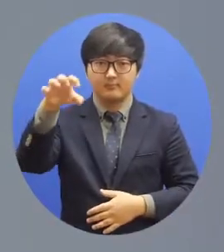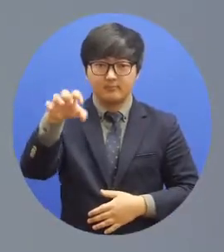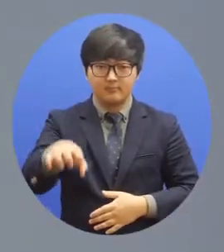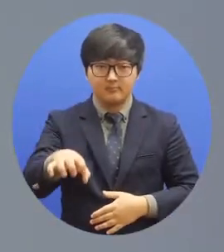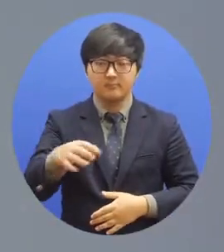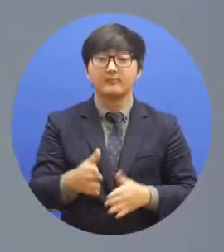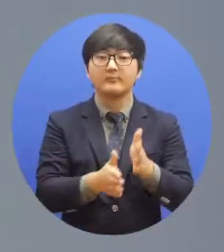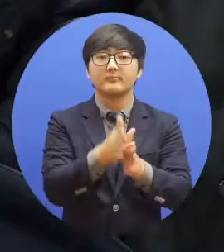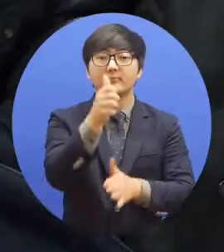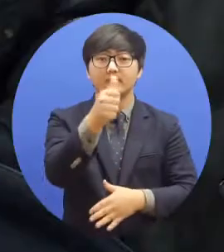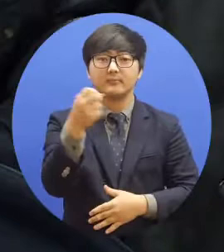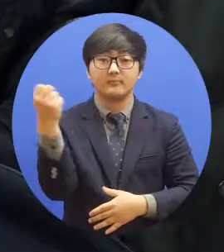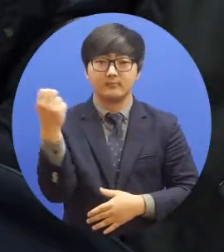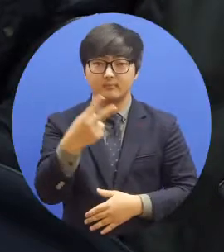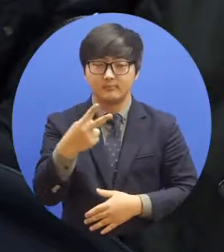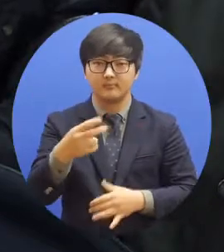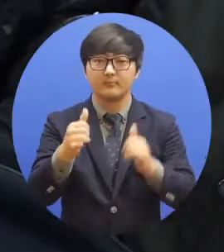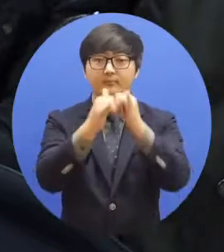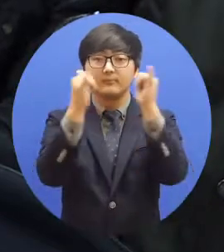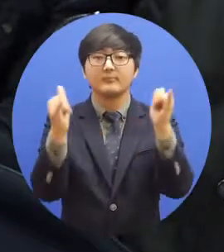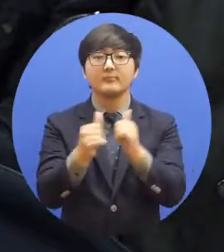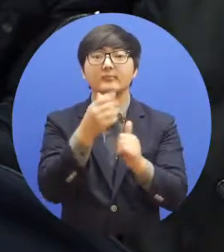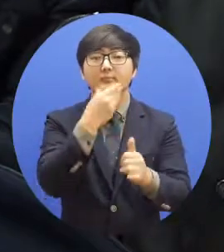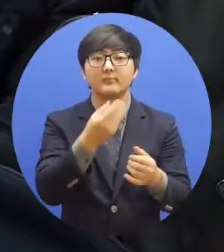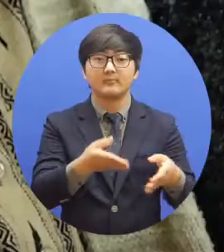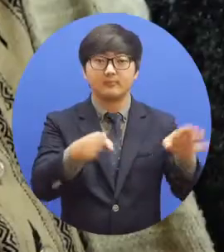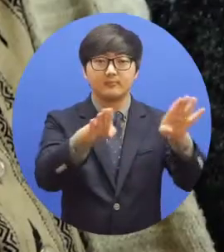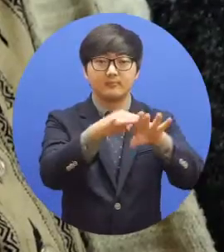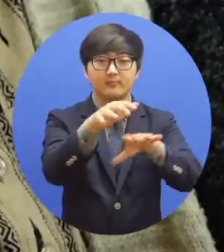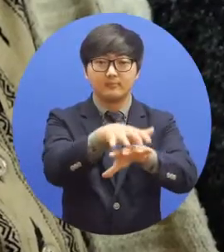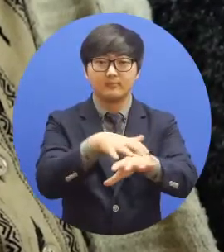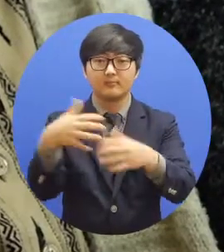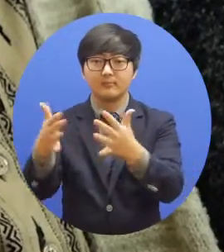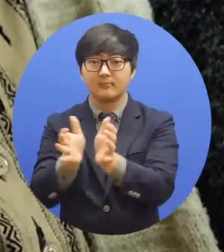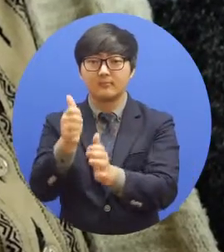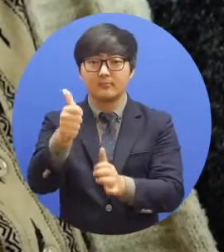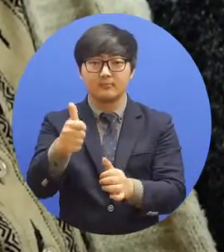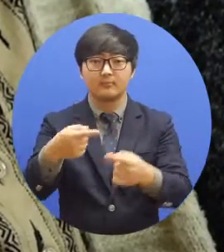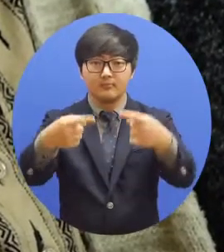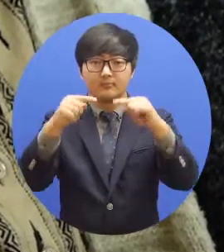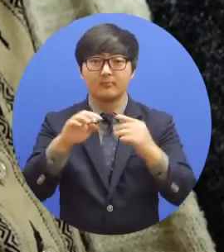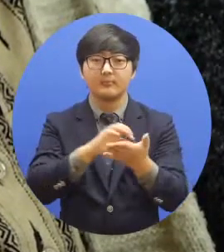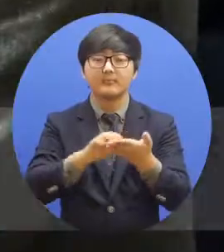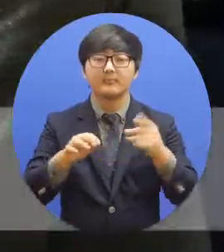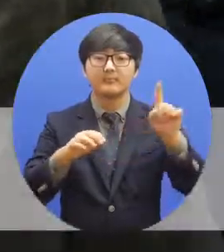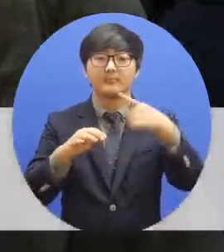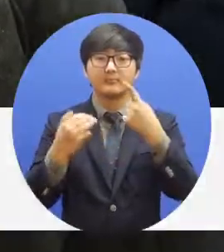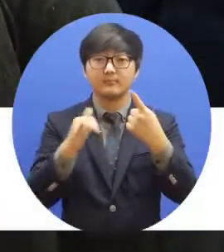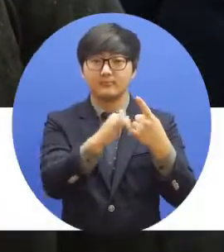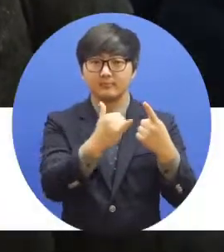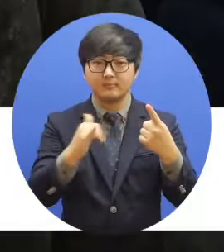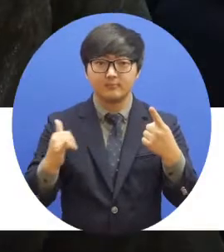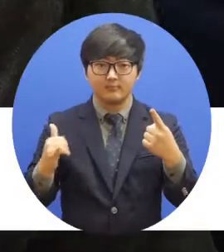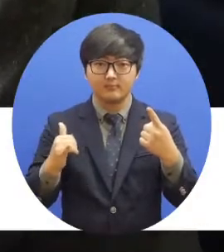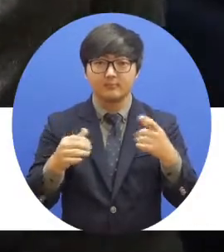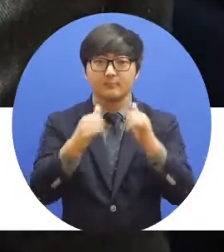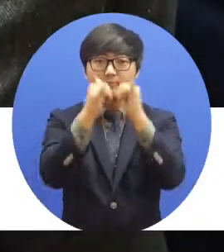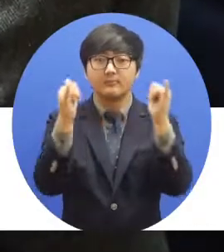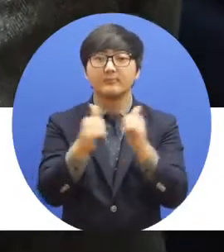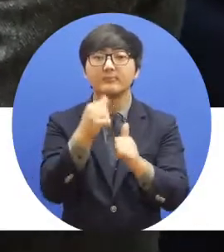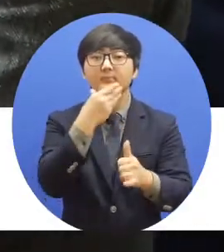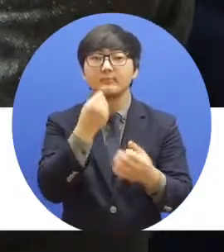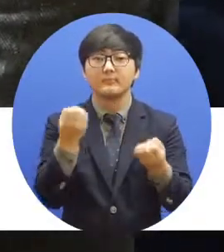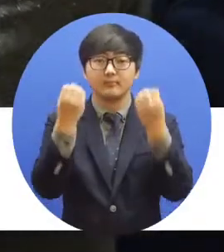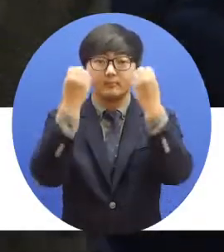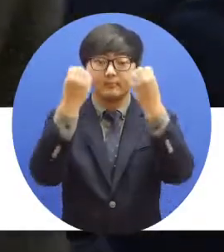컨벤션에서 오시덕 공주시장을 비롯해 사회복지시설 기관 단체장 등 100여 명이 참석한 가운데 사회복지인